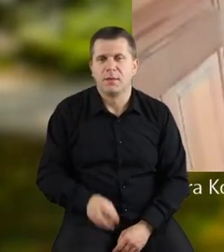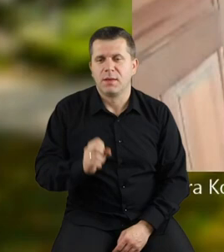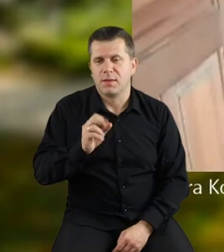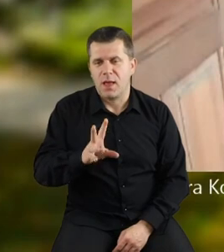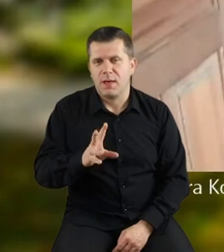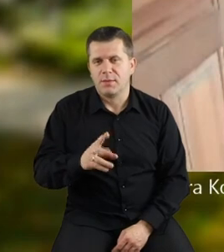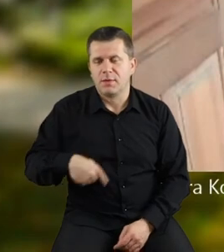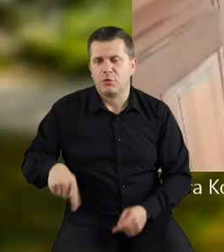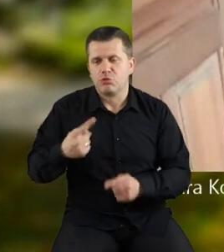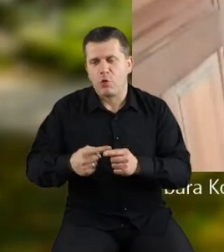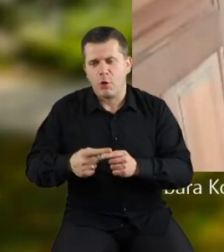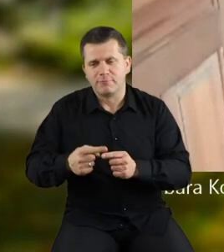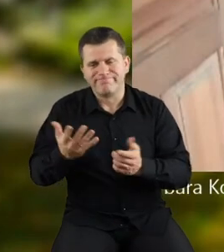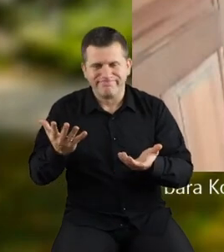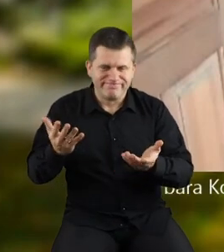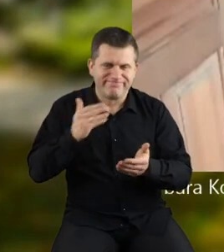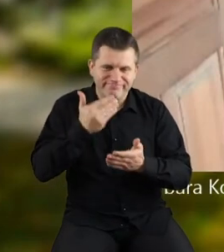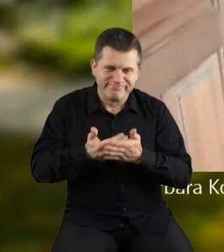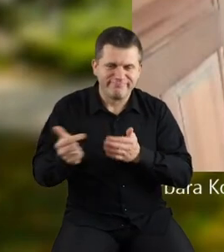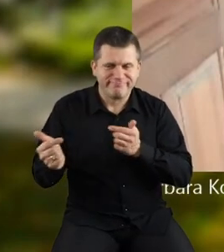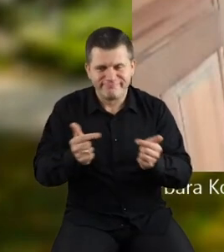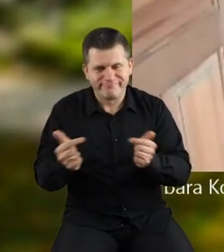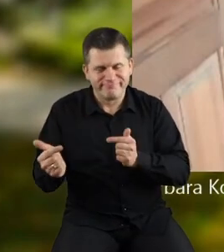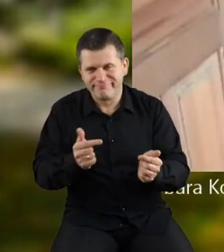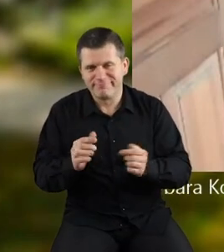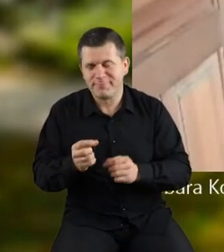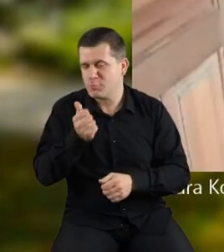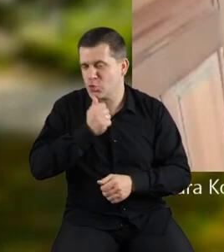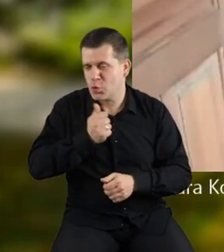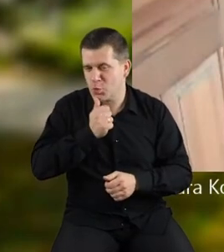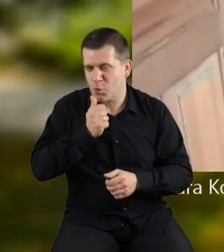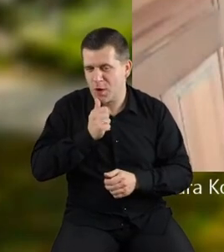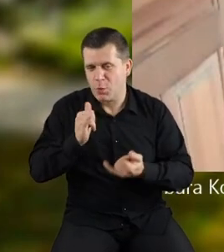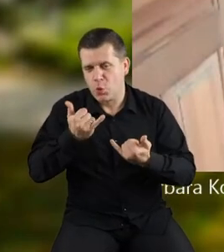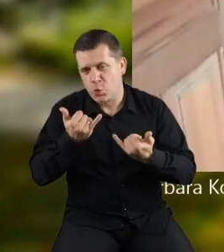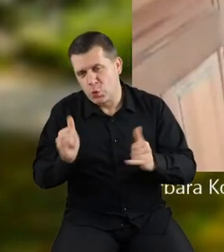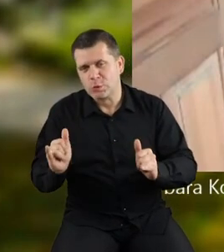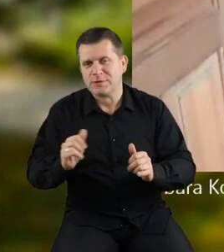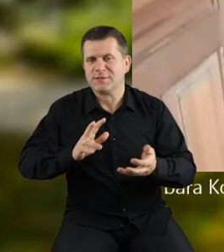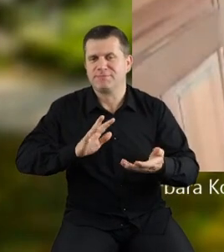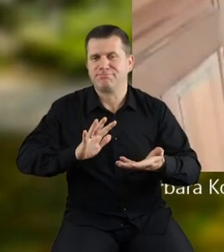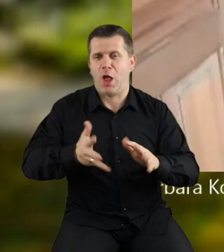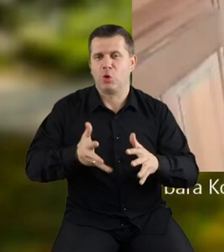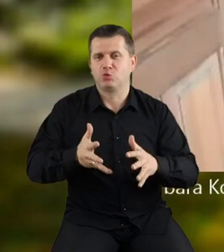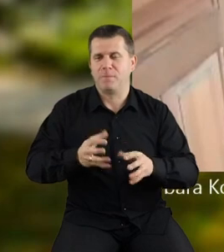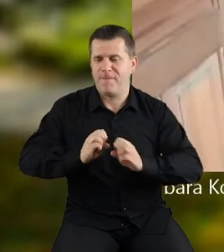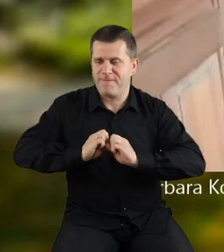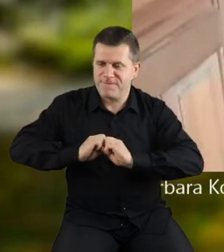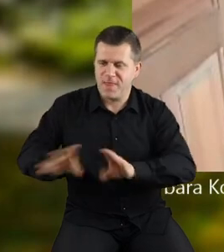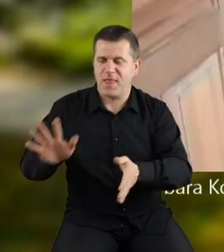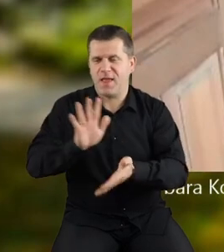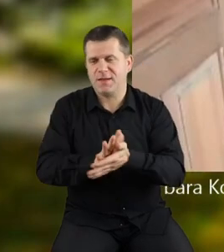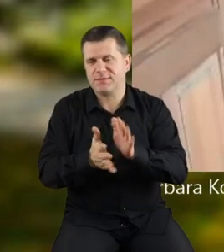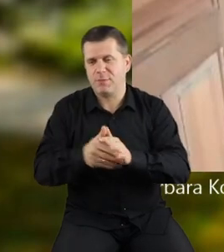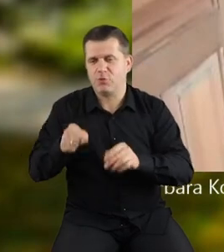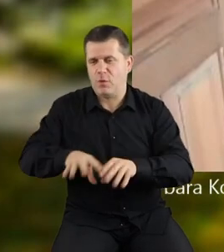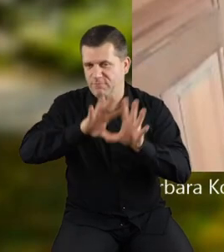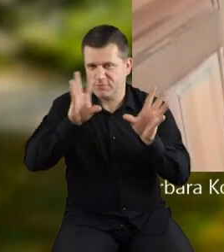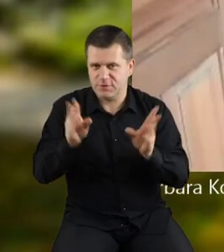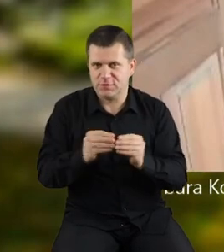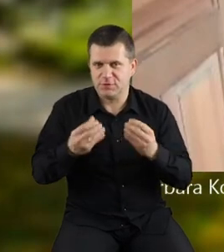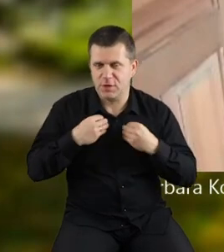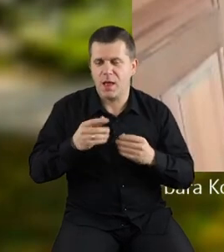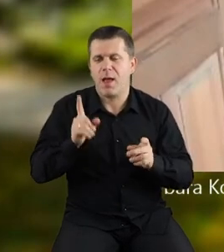gdzie rzeczywiście się i ścieramy i próbujemy w różny sposób wyjaśniać